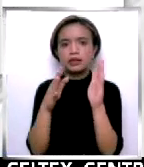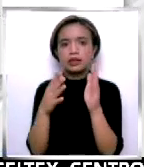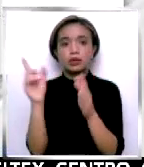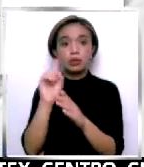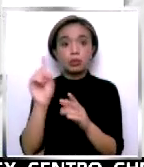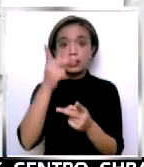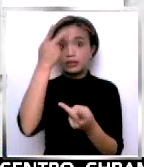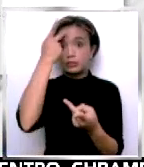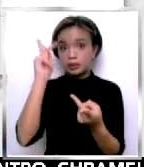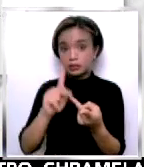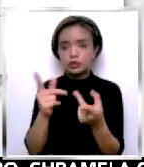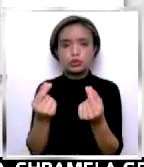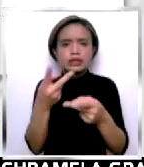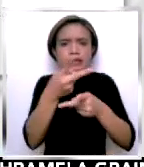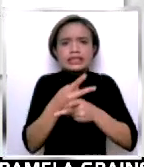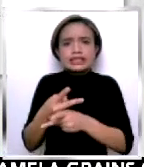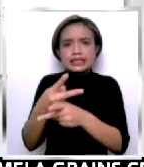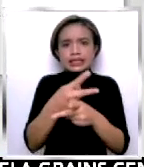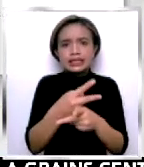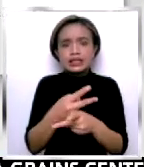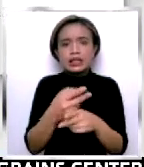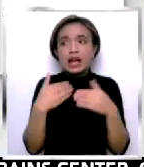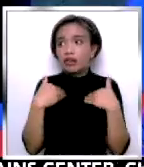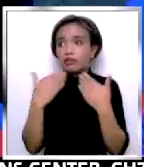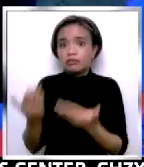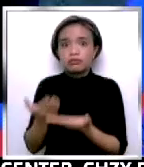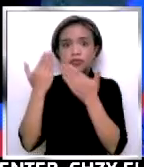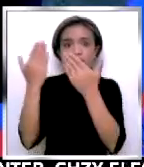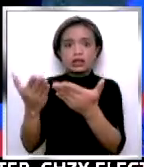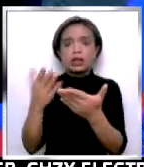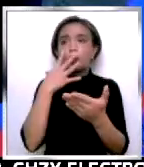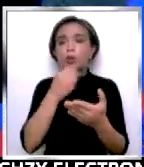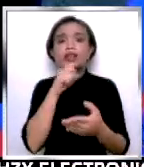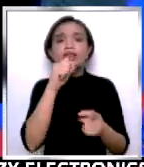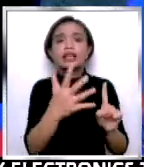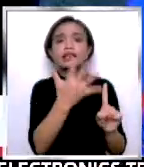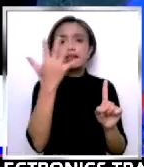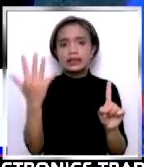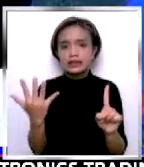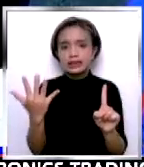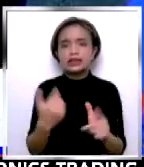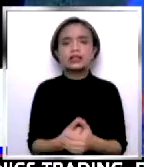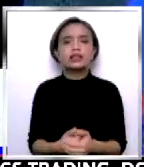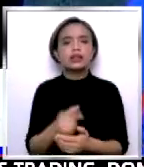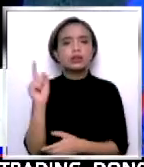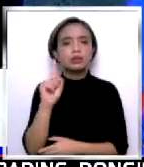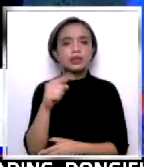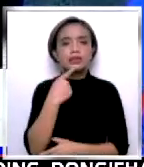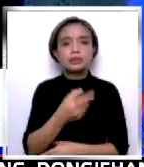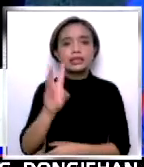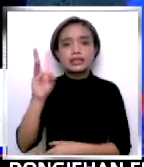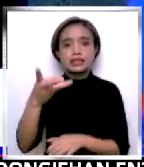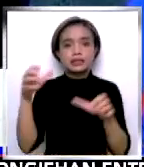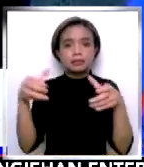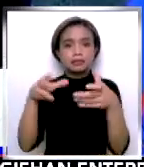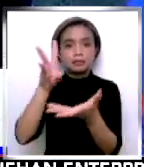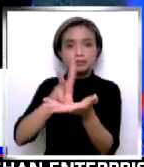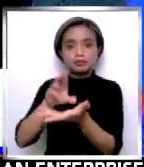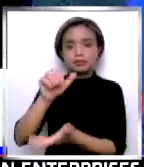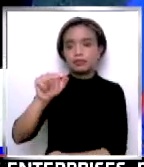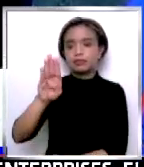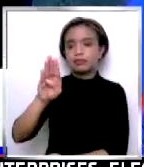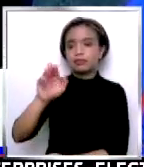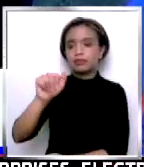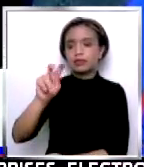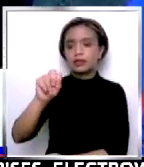ng proteksyon ay mga heterosexual o hindi LGBT. Katwiran ni Manila 6th District Representative Benny Abante, kung gusto natin ng